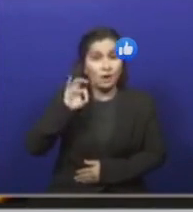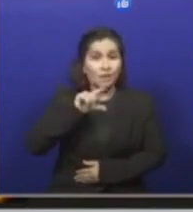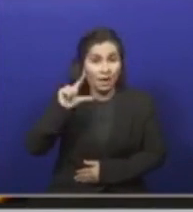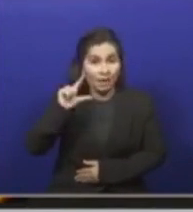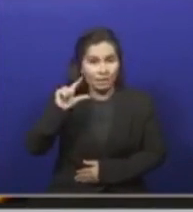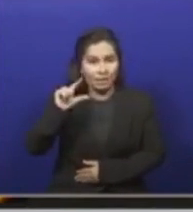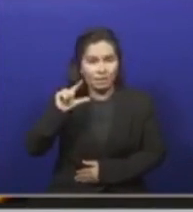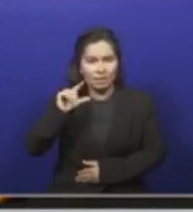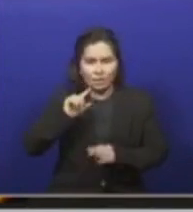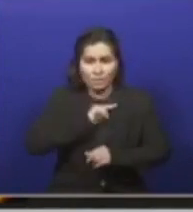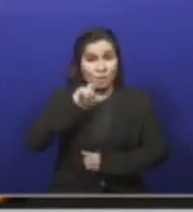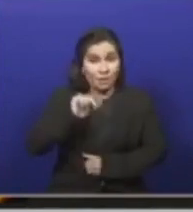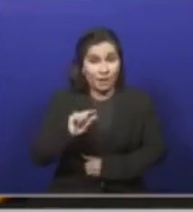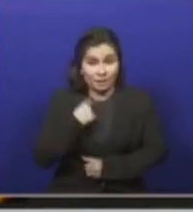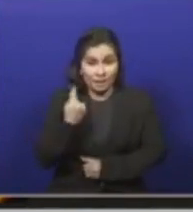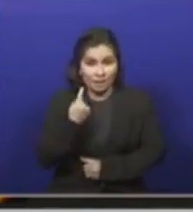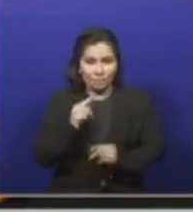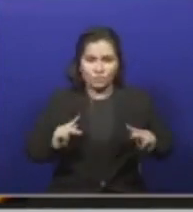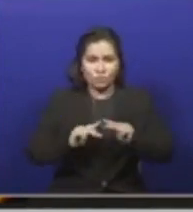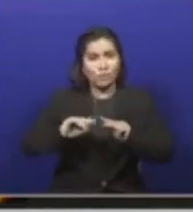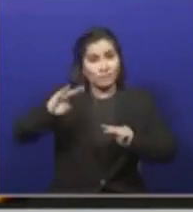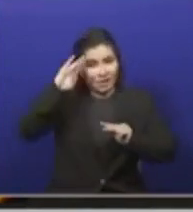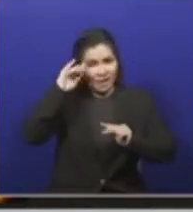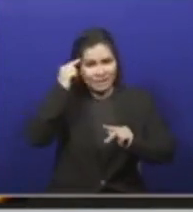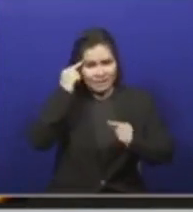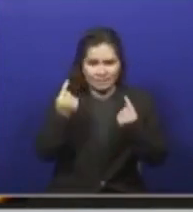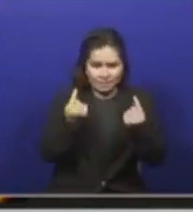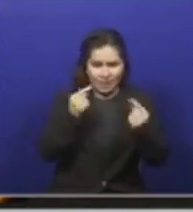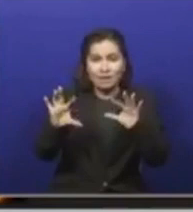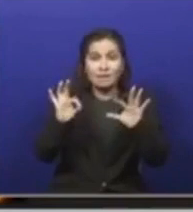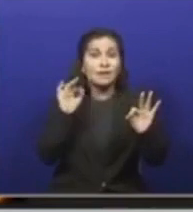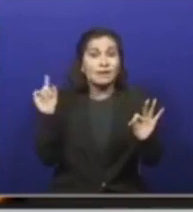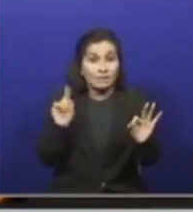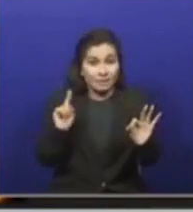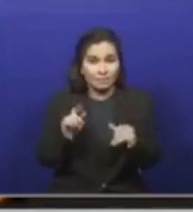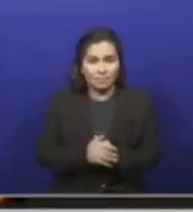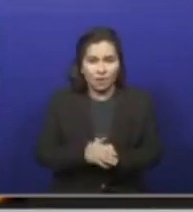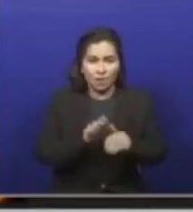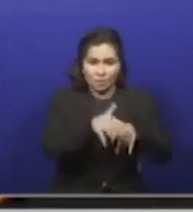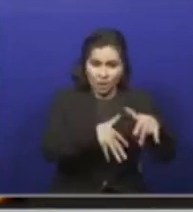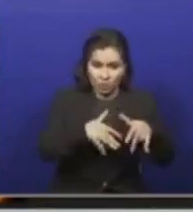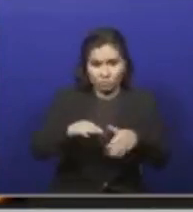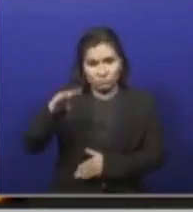าโหมผมอยากรู้ว่าท่านจะตัดสินใจเลือกอะไรครับถ้าเกิดว่าต้องเลือกจริง